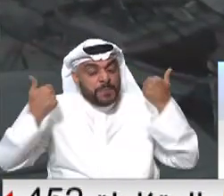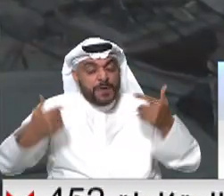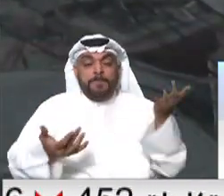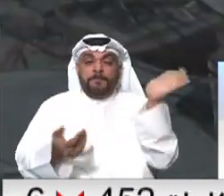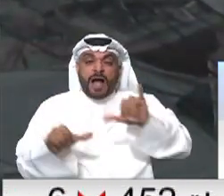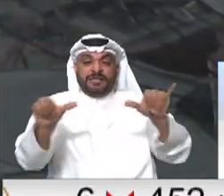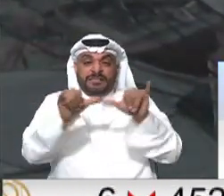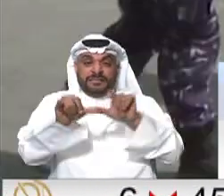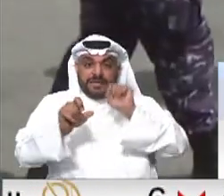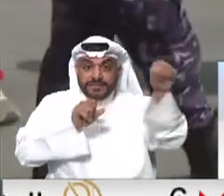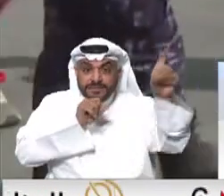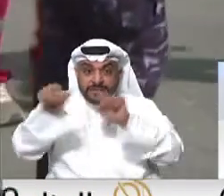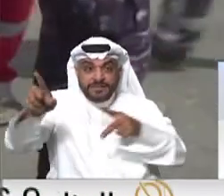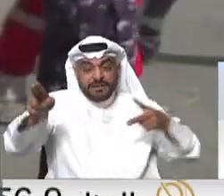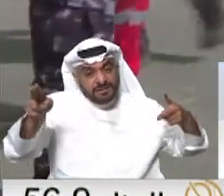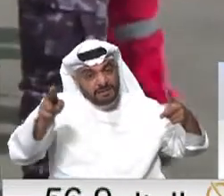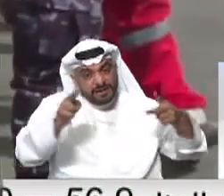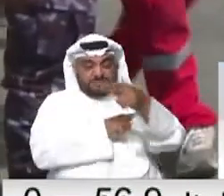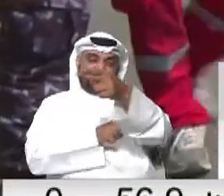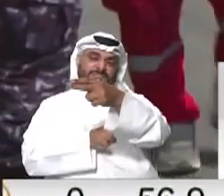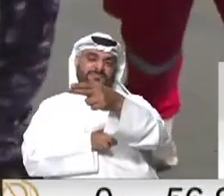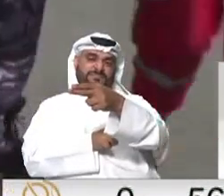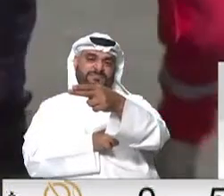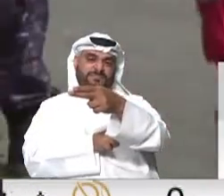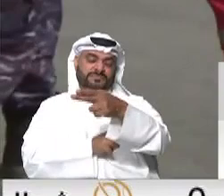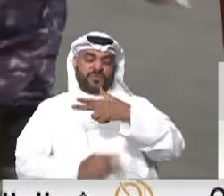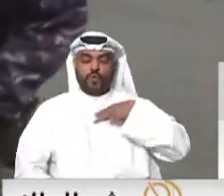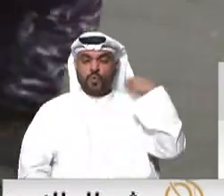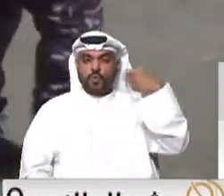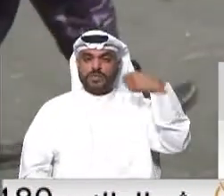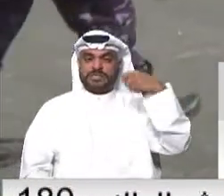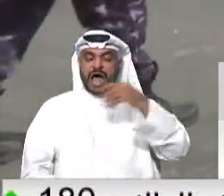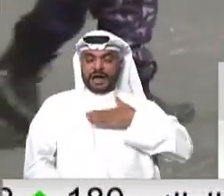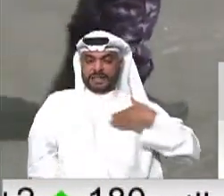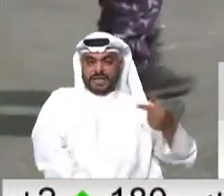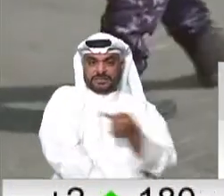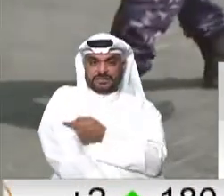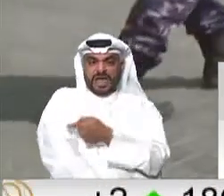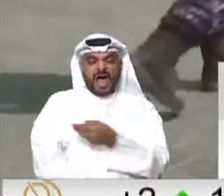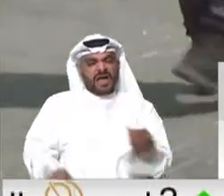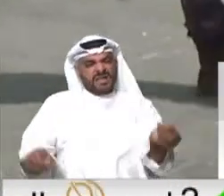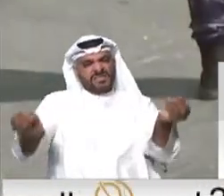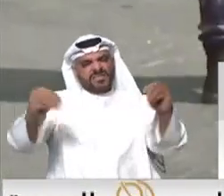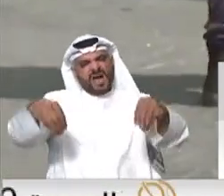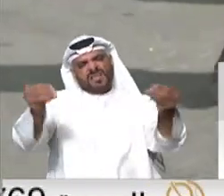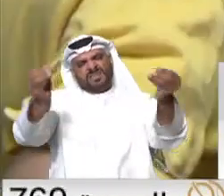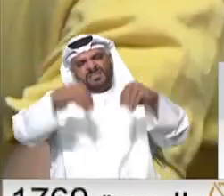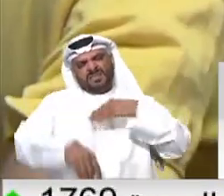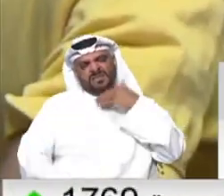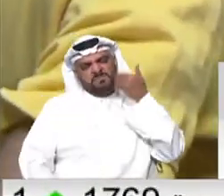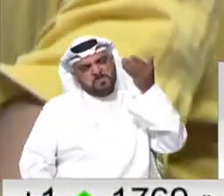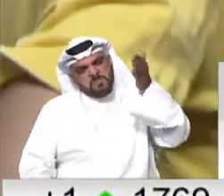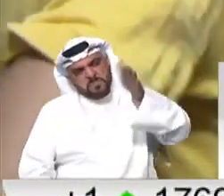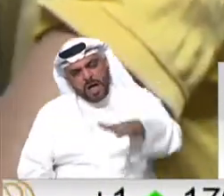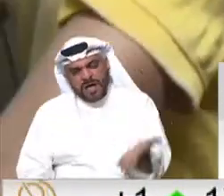الاتصالات قطعت. وزارة الصحة الفلسطينية أعلنت عن ارتفاع أعداد الشهداء إلى